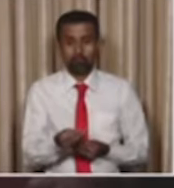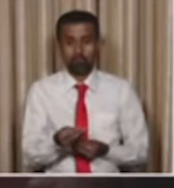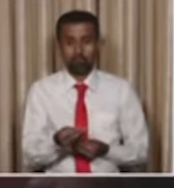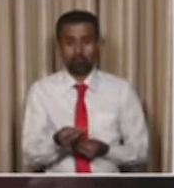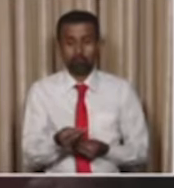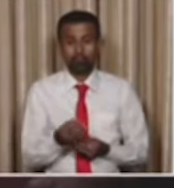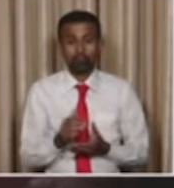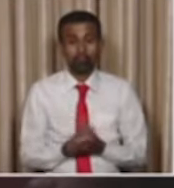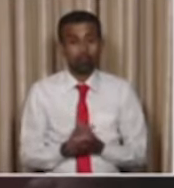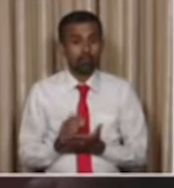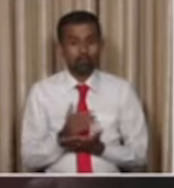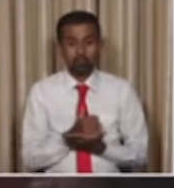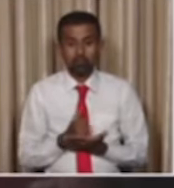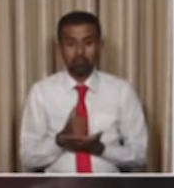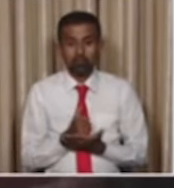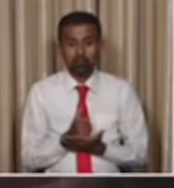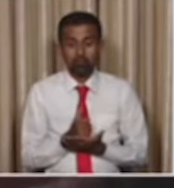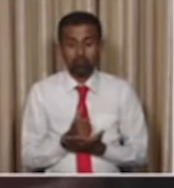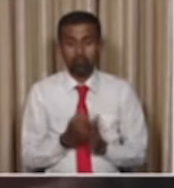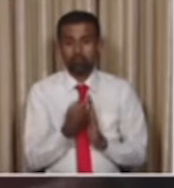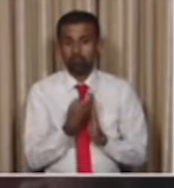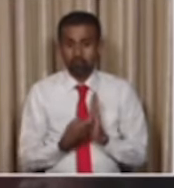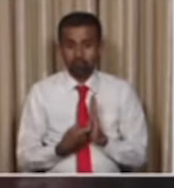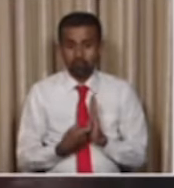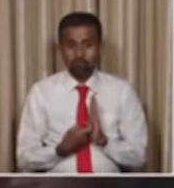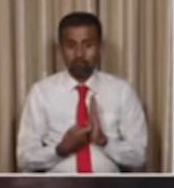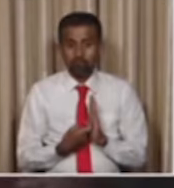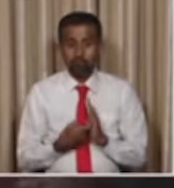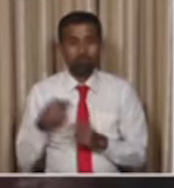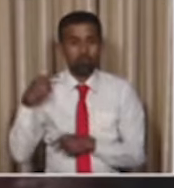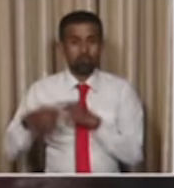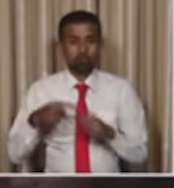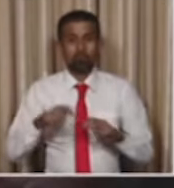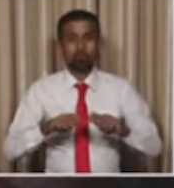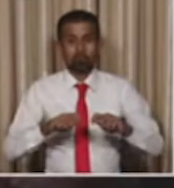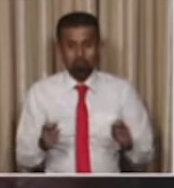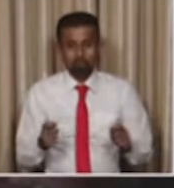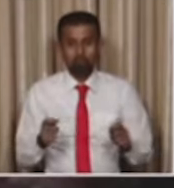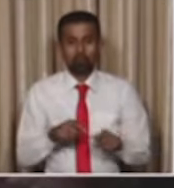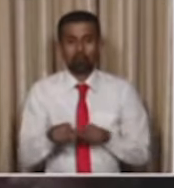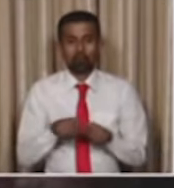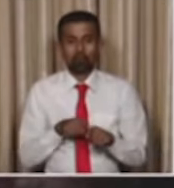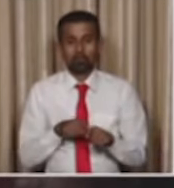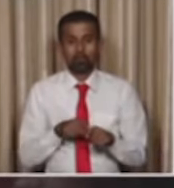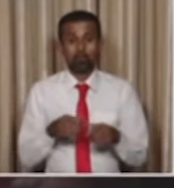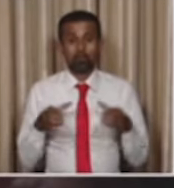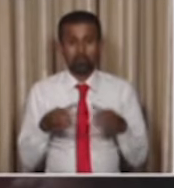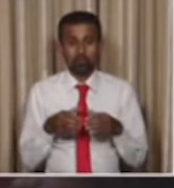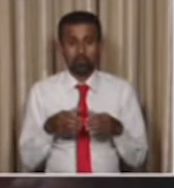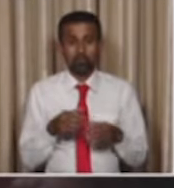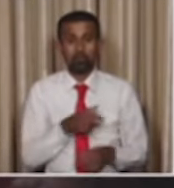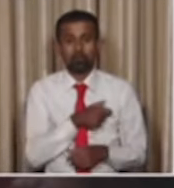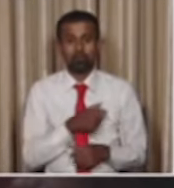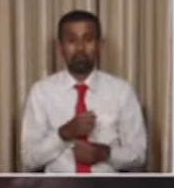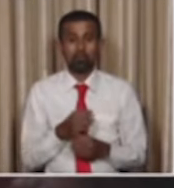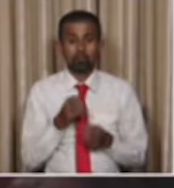ඒක මුළු මනින්ම සභා රීතීන් සහ සම්ප්‍රදායන් උල්ලංඝනය කිරීමක්. එසේ කරු සභානායකතුමනි සත්භාවයෙන්